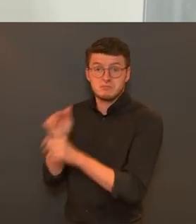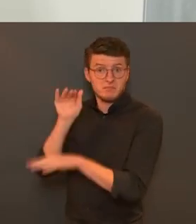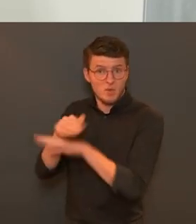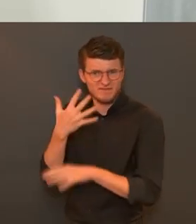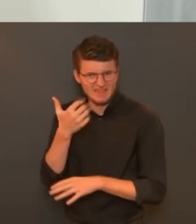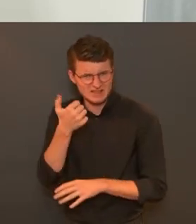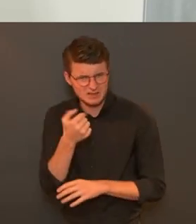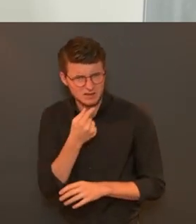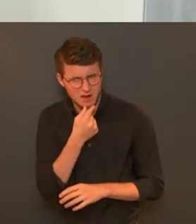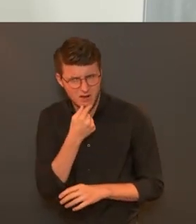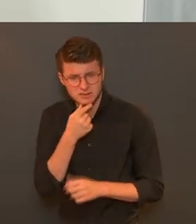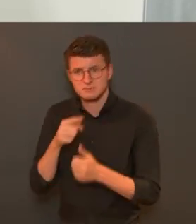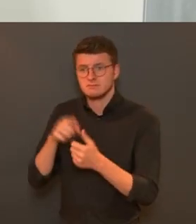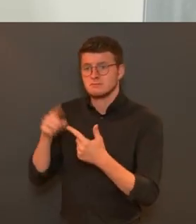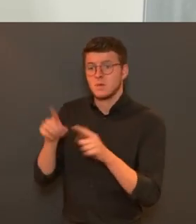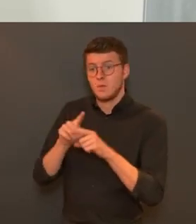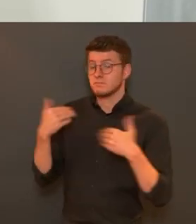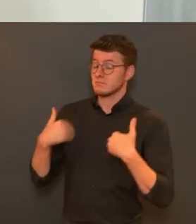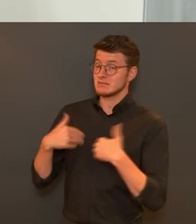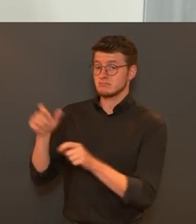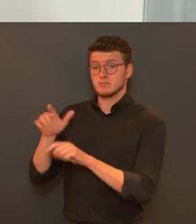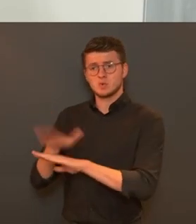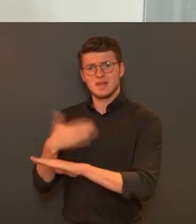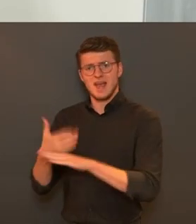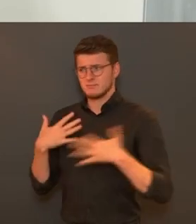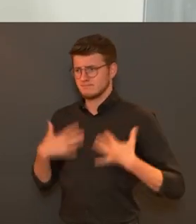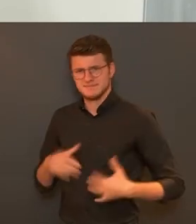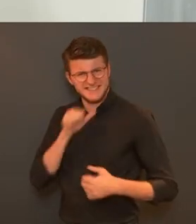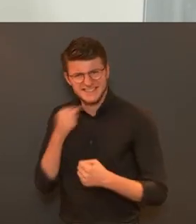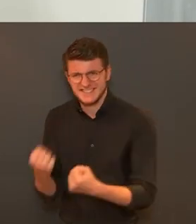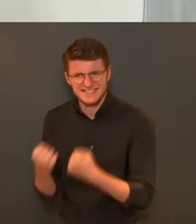ans, mais aussi de personnes qui ont une santé plus fragile.